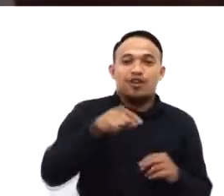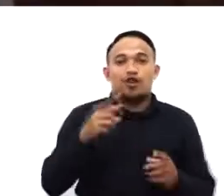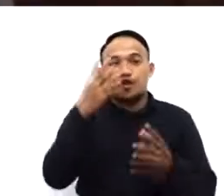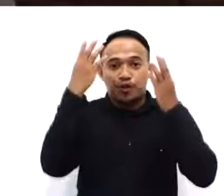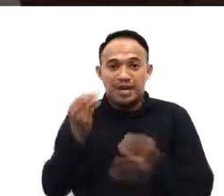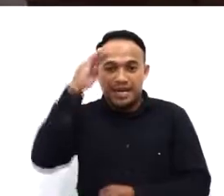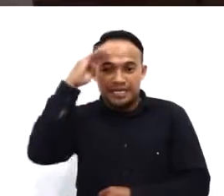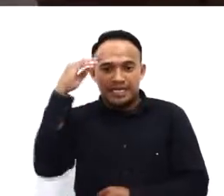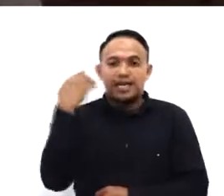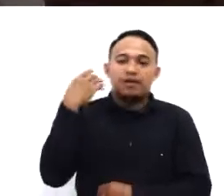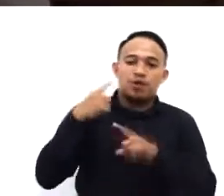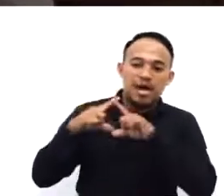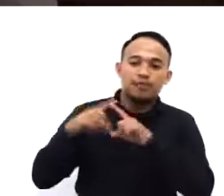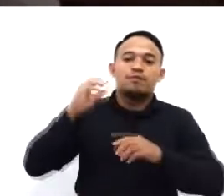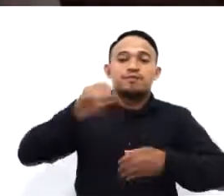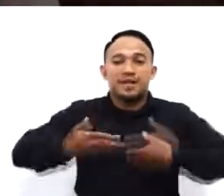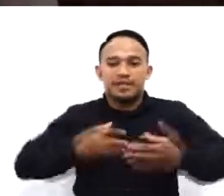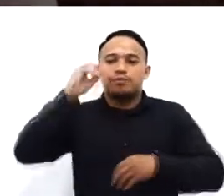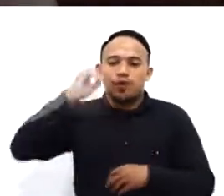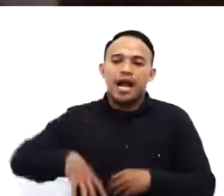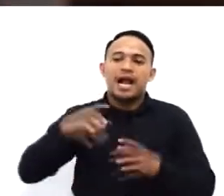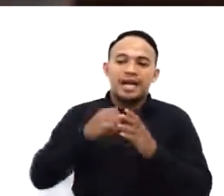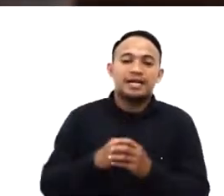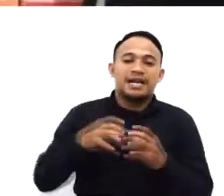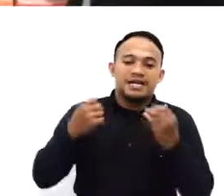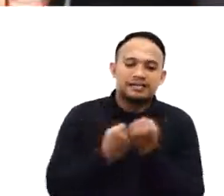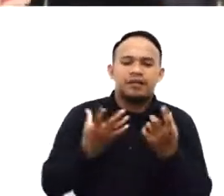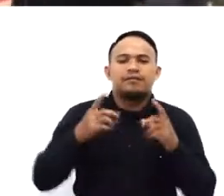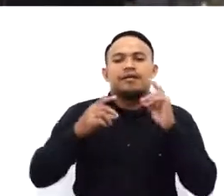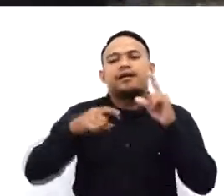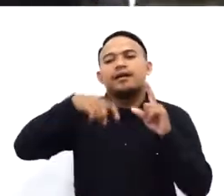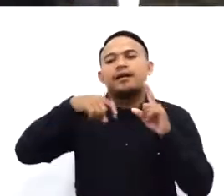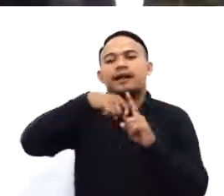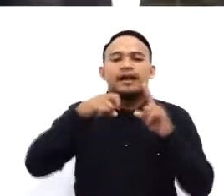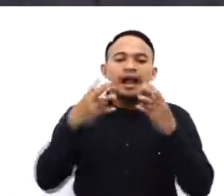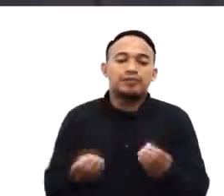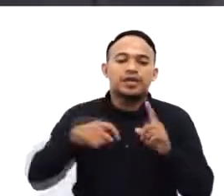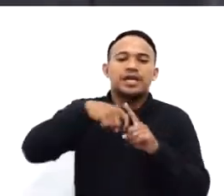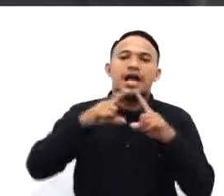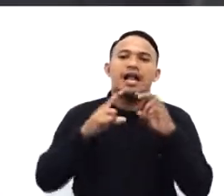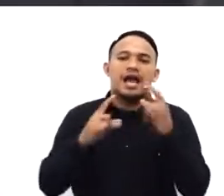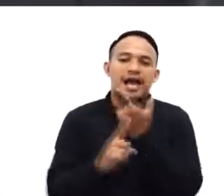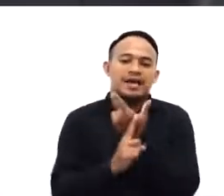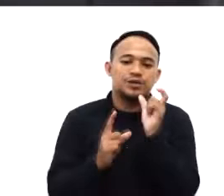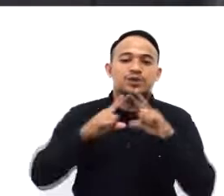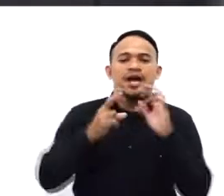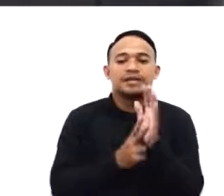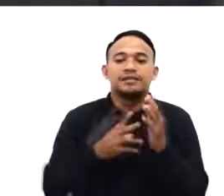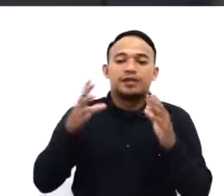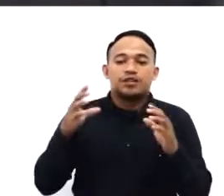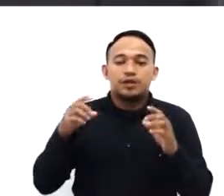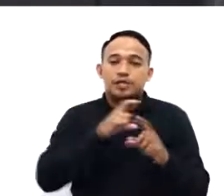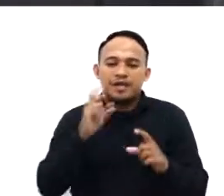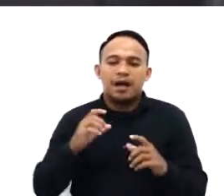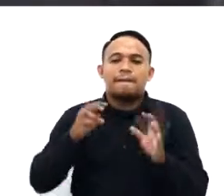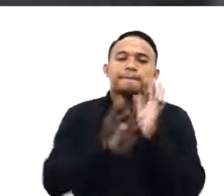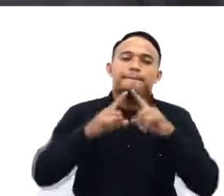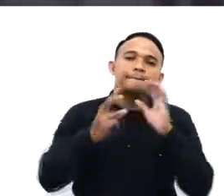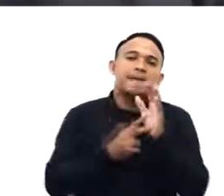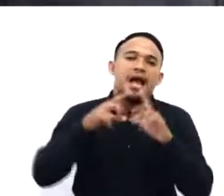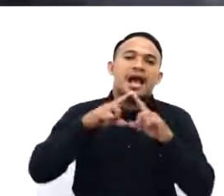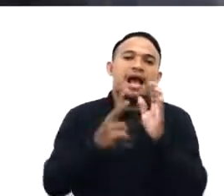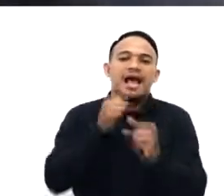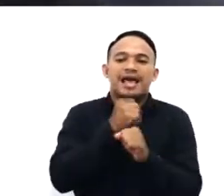Di Kabupaten Bolemo, pasar murah digelar di Desa Kaaruyan, Kecamatan Manangu, dan Kabupaten Pohuwato di Desa